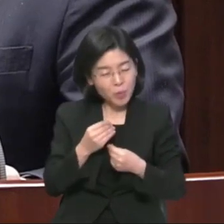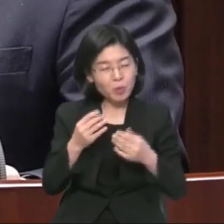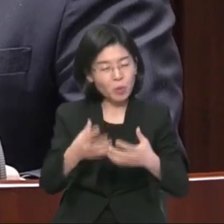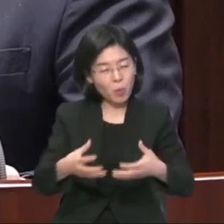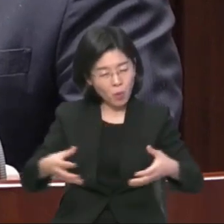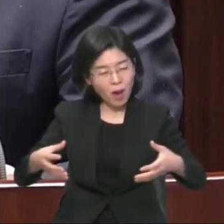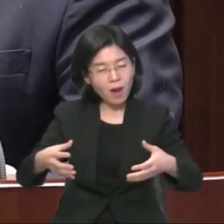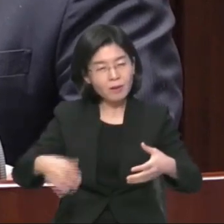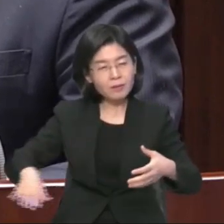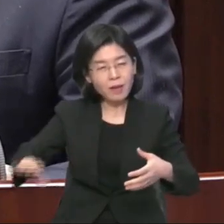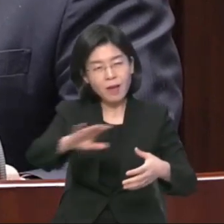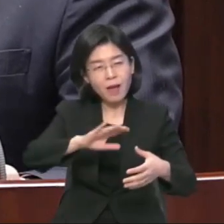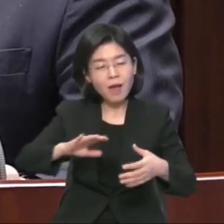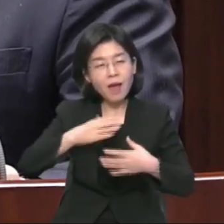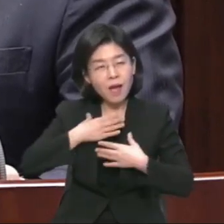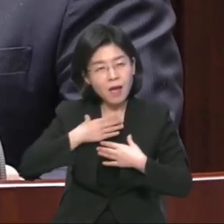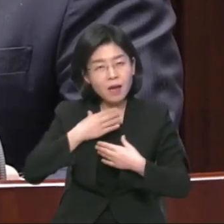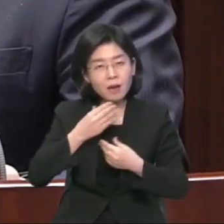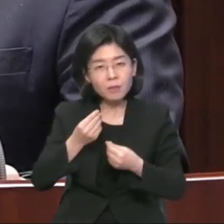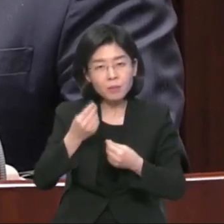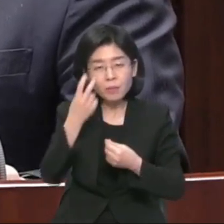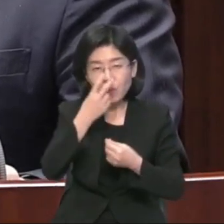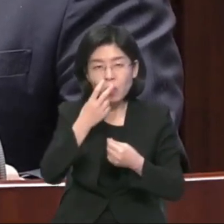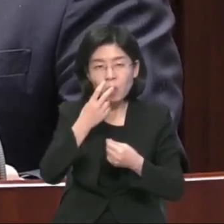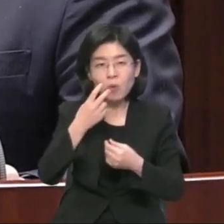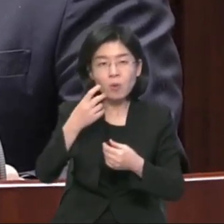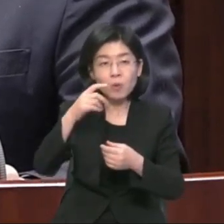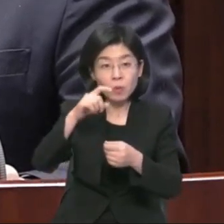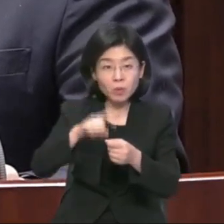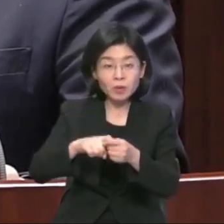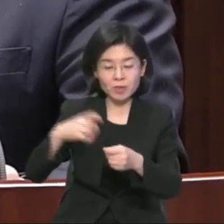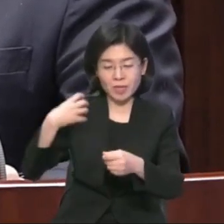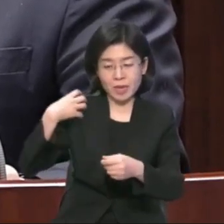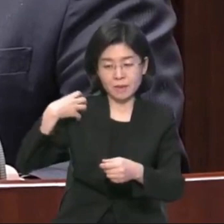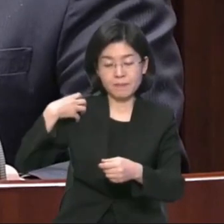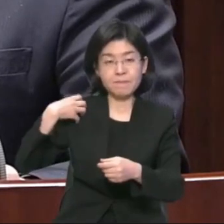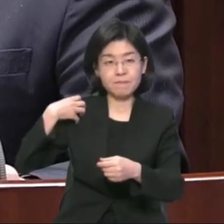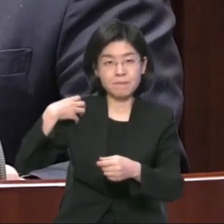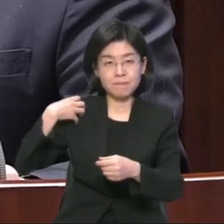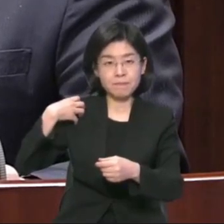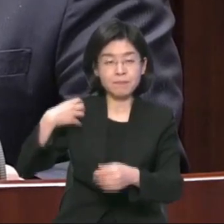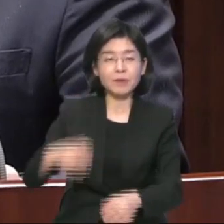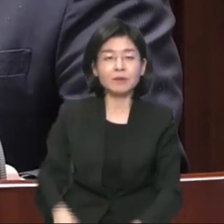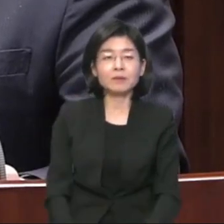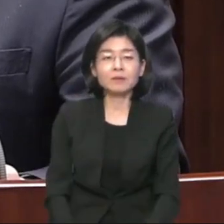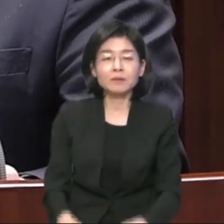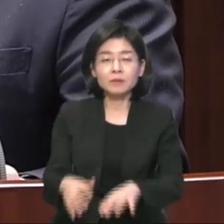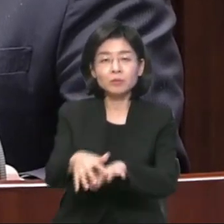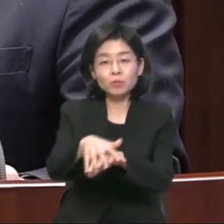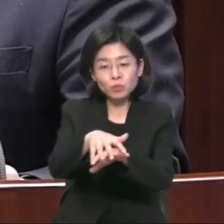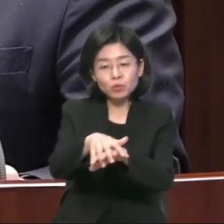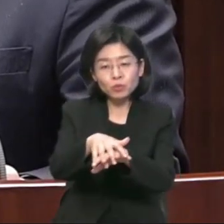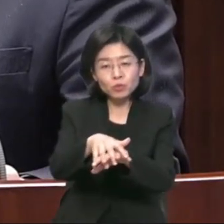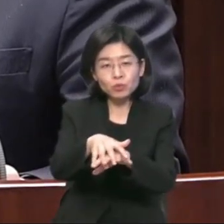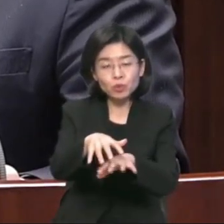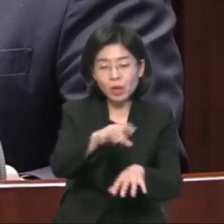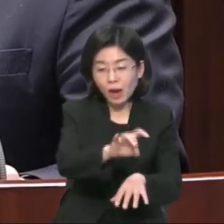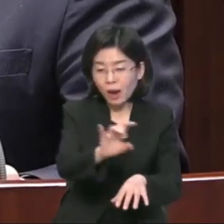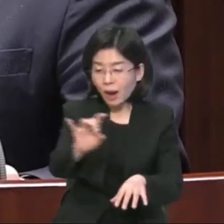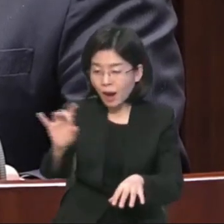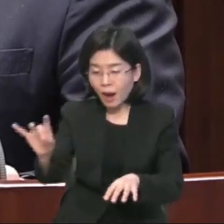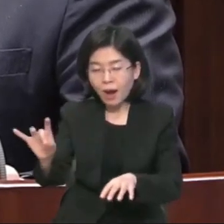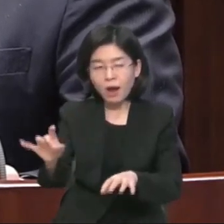포괄 안보를 전적으로 책임지는 그래서 각 부와 함께